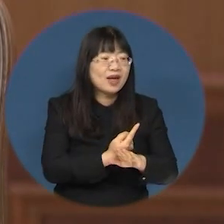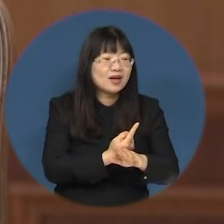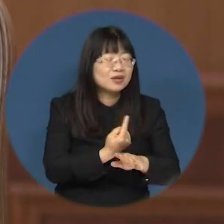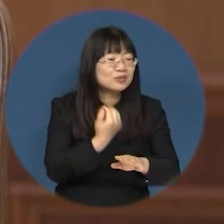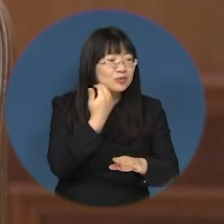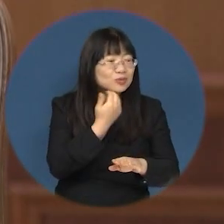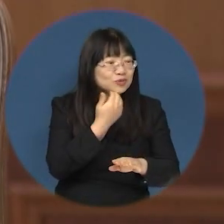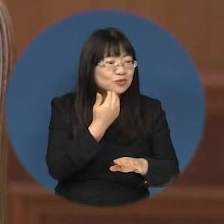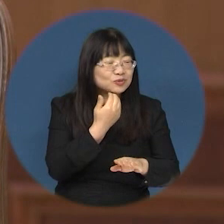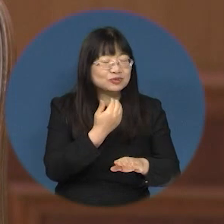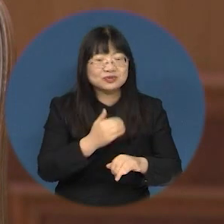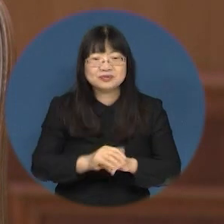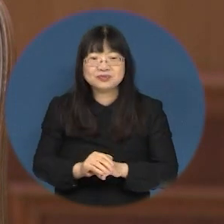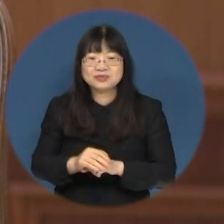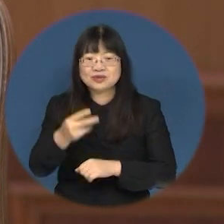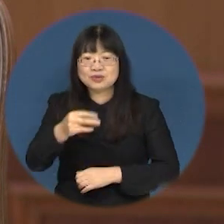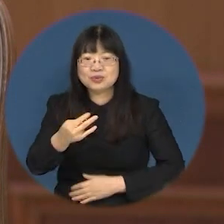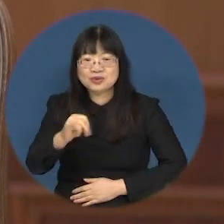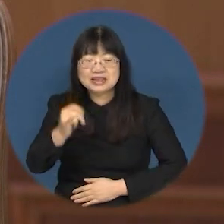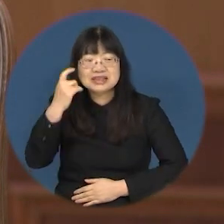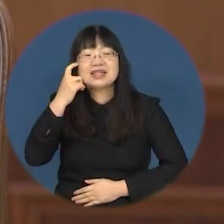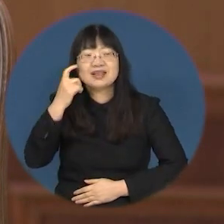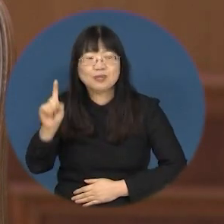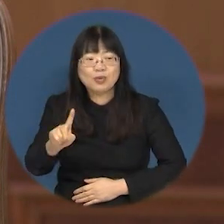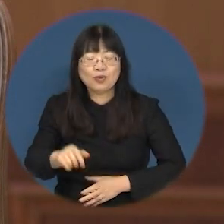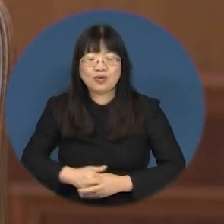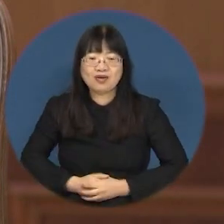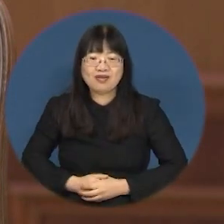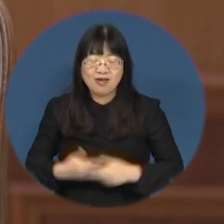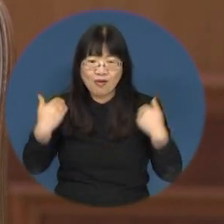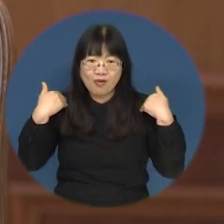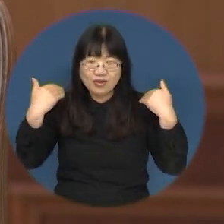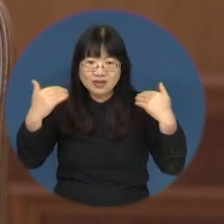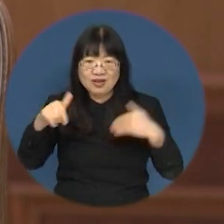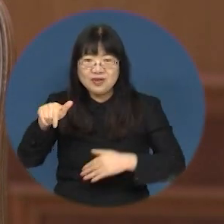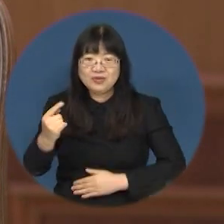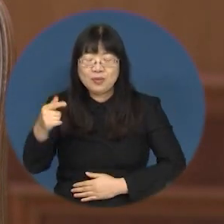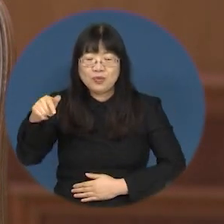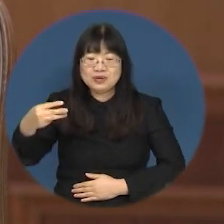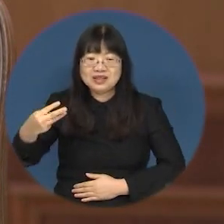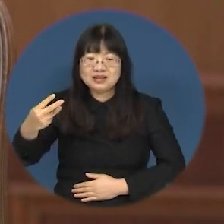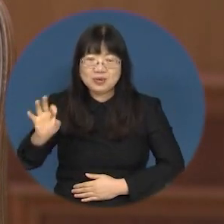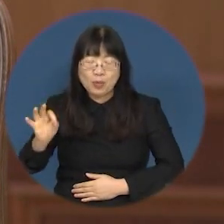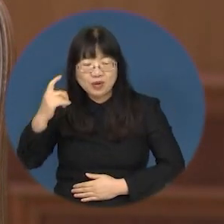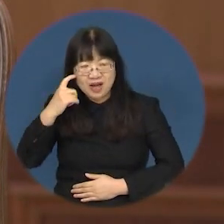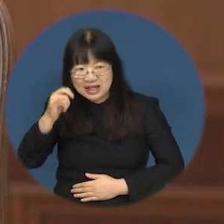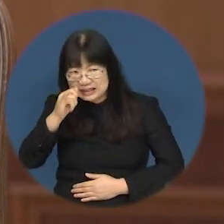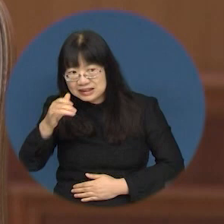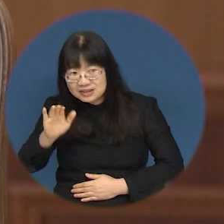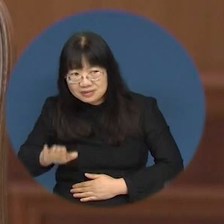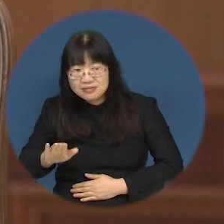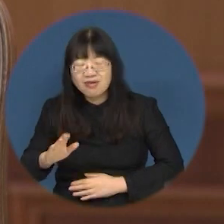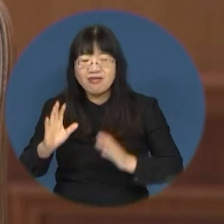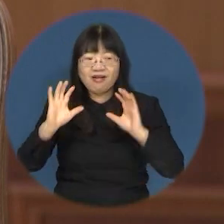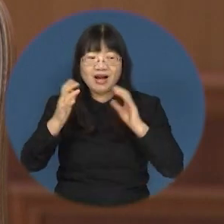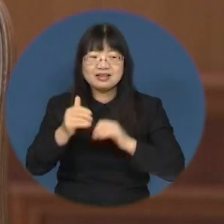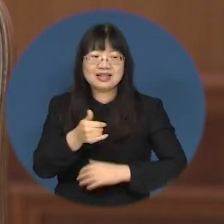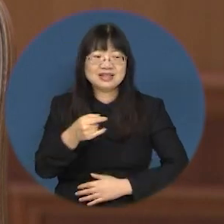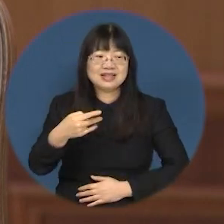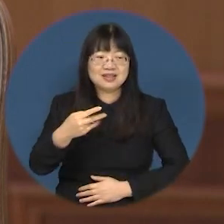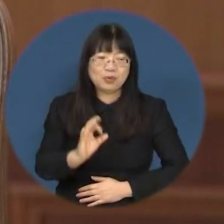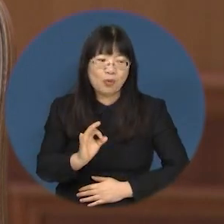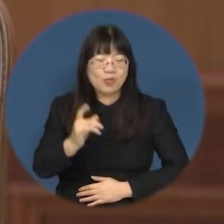이제 둘리라고 이제 하면은 가장 먼저 생각하는 게 그 어른들은 이제 고길동을 생각하는데 그 아동들은